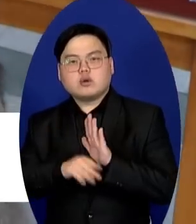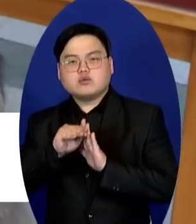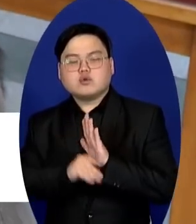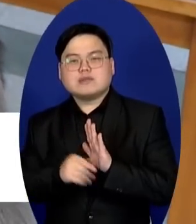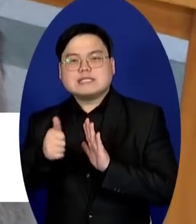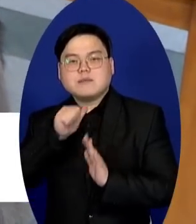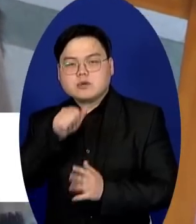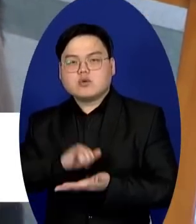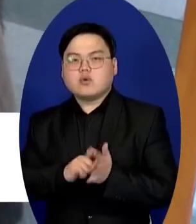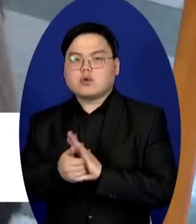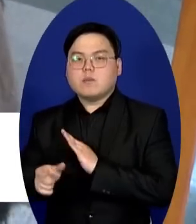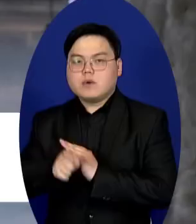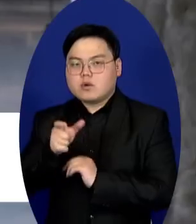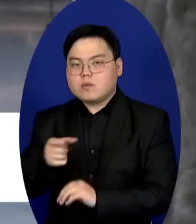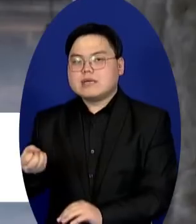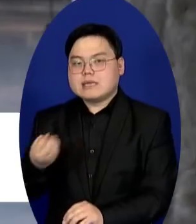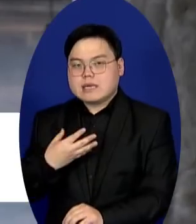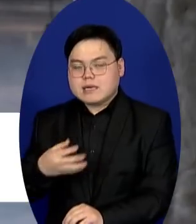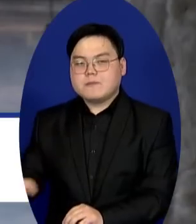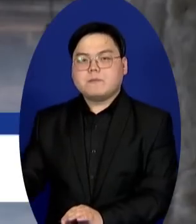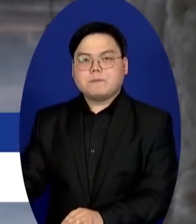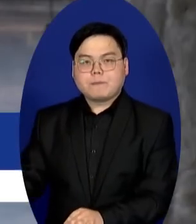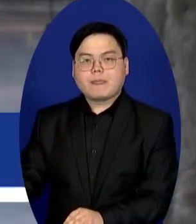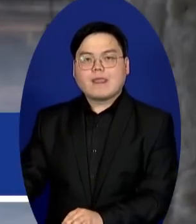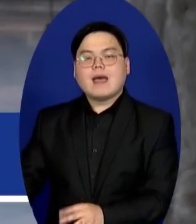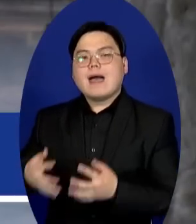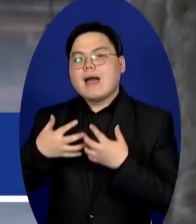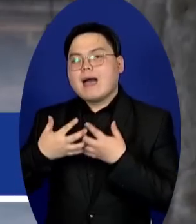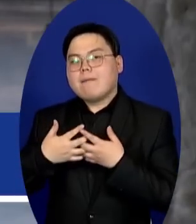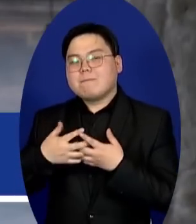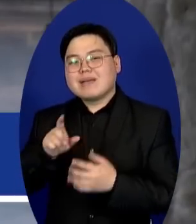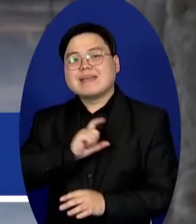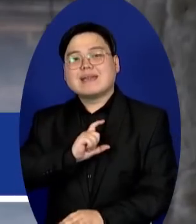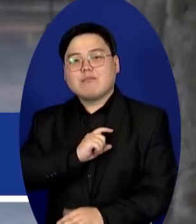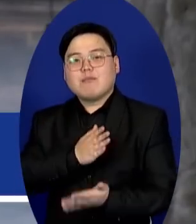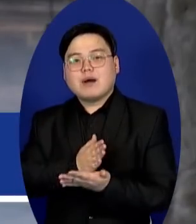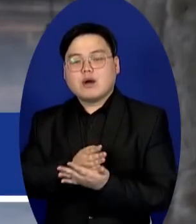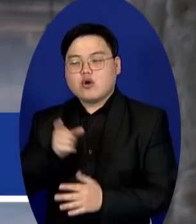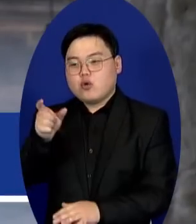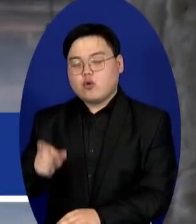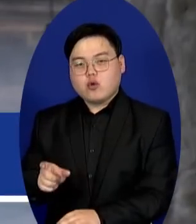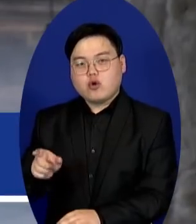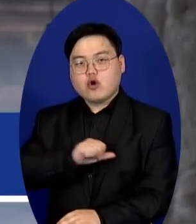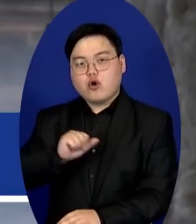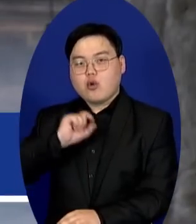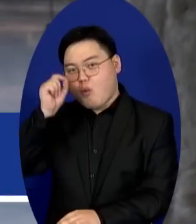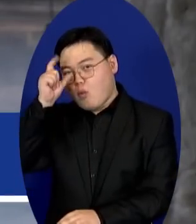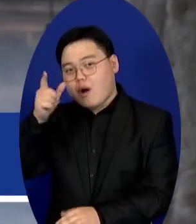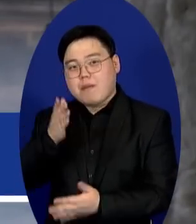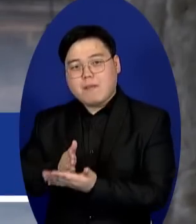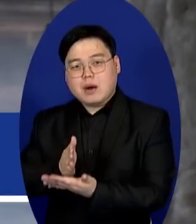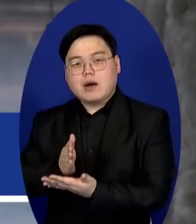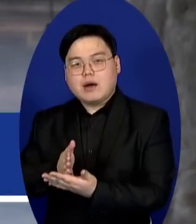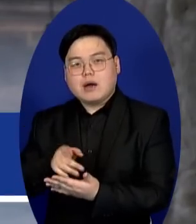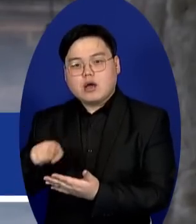гэдгийг мэрэгжлтнүүд хэлж байна. Амтны жамсны эрхийг л хүмбэл одоо өөрөө ухаан хүмүүс ухраас